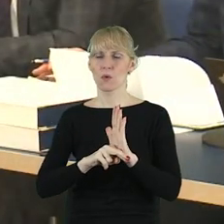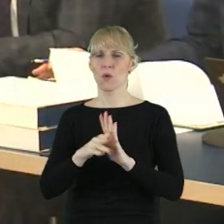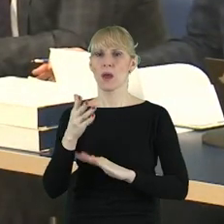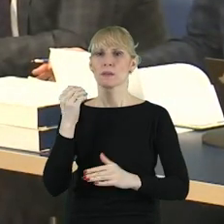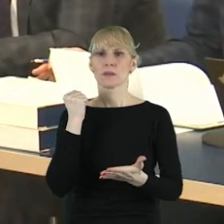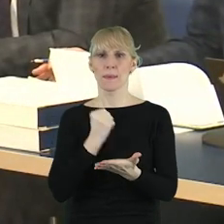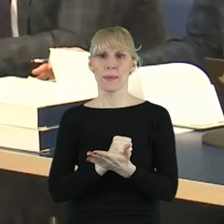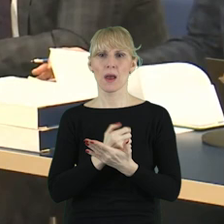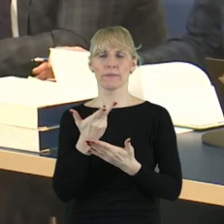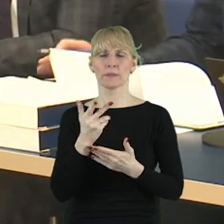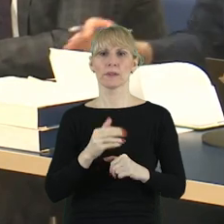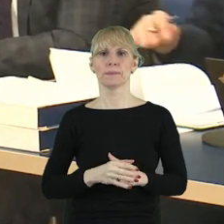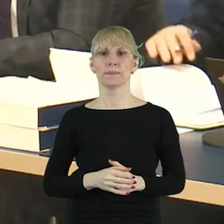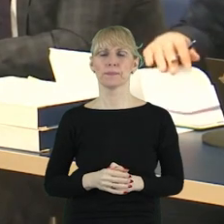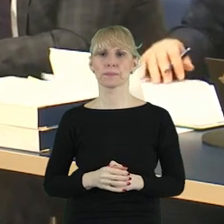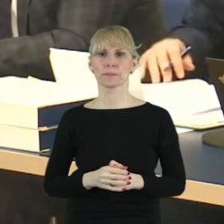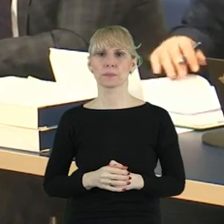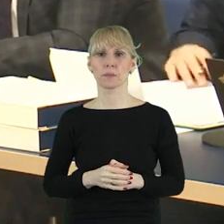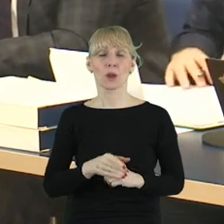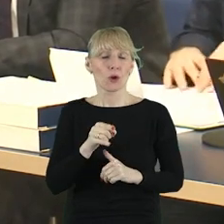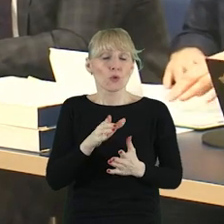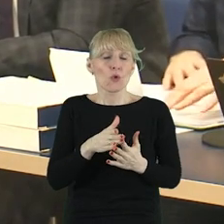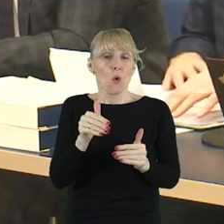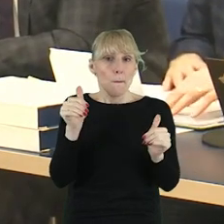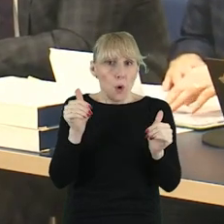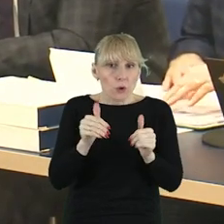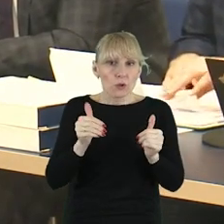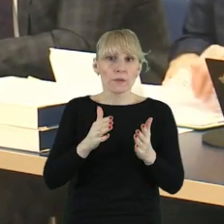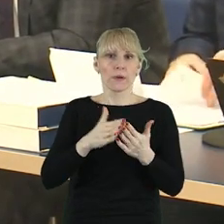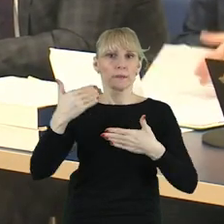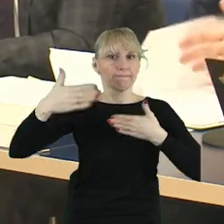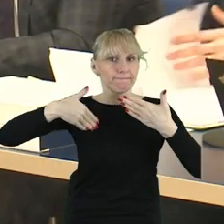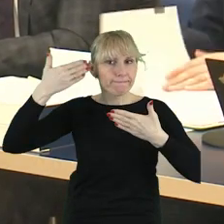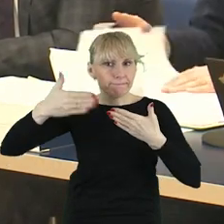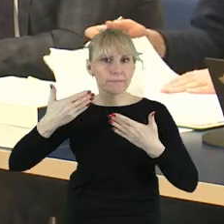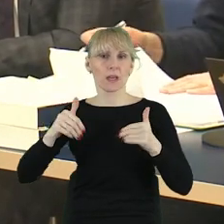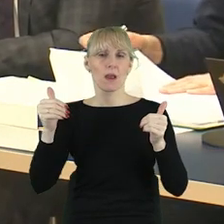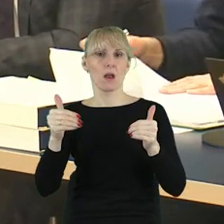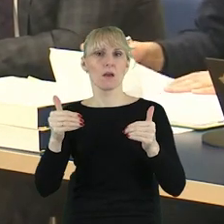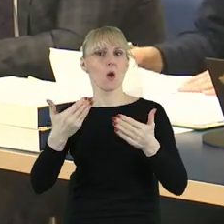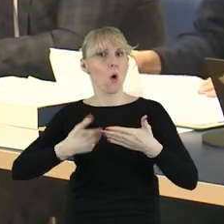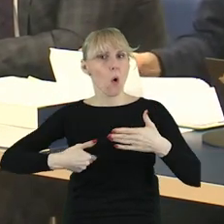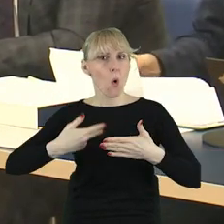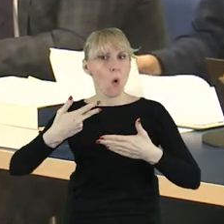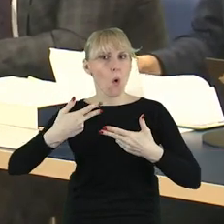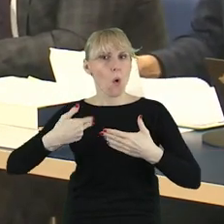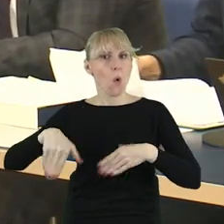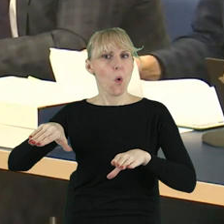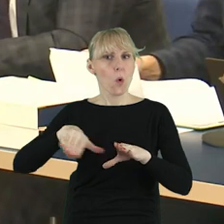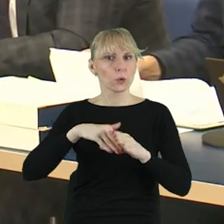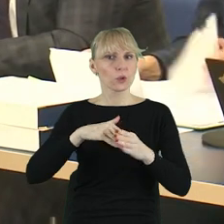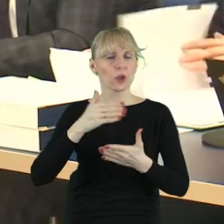jest udział w obradach sejmiku i powinniśmy przestrzegać obowiązujących przepisów.